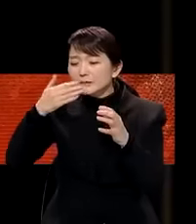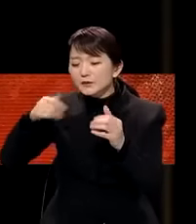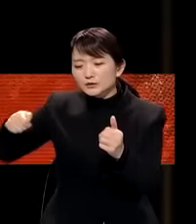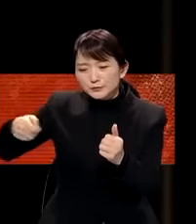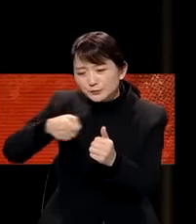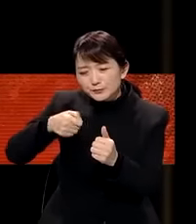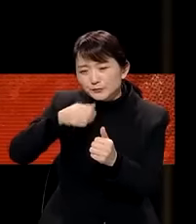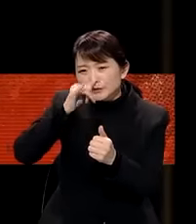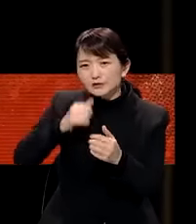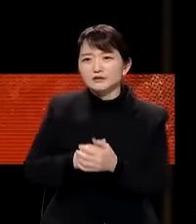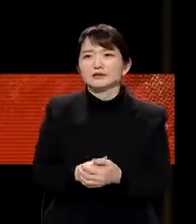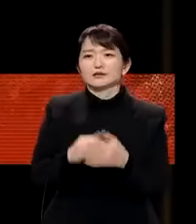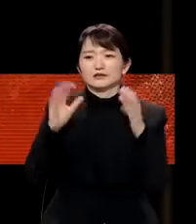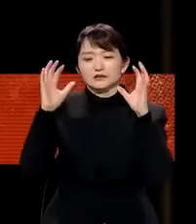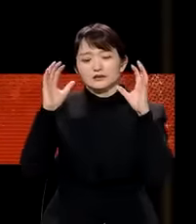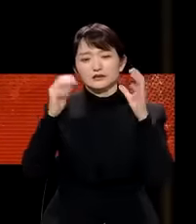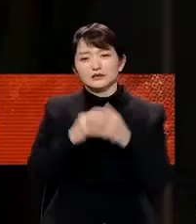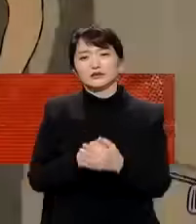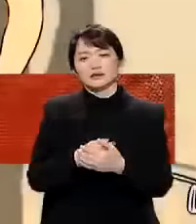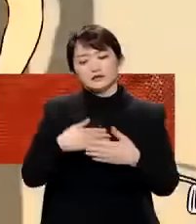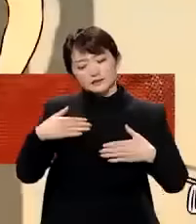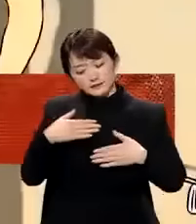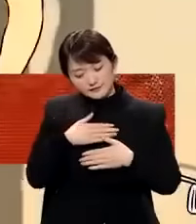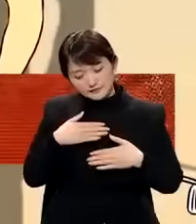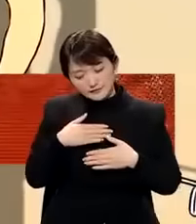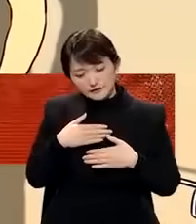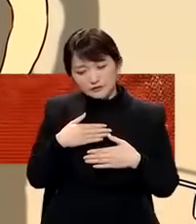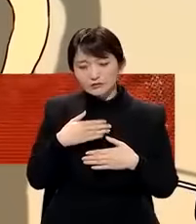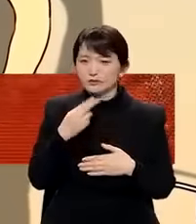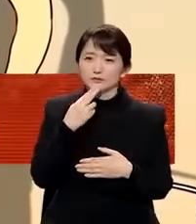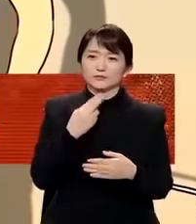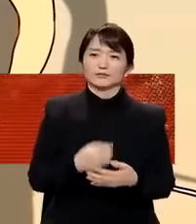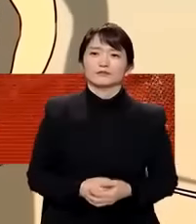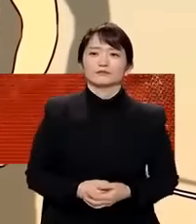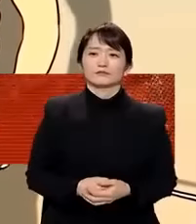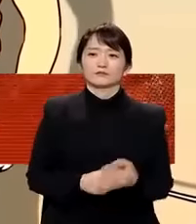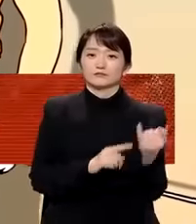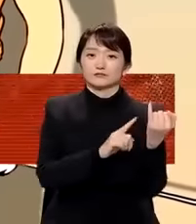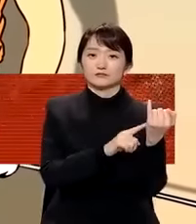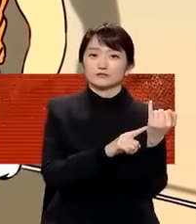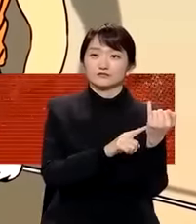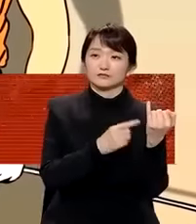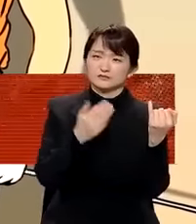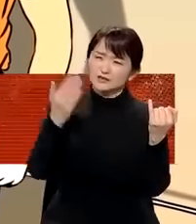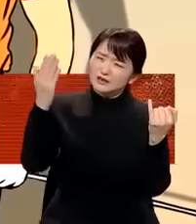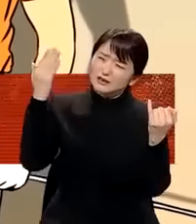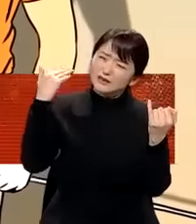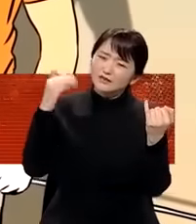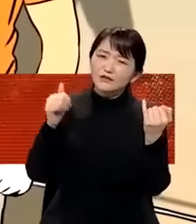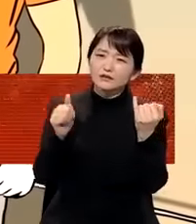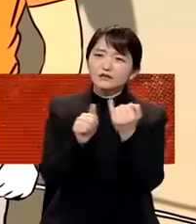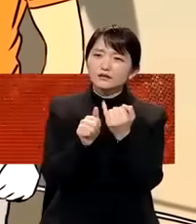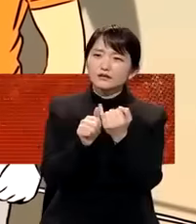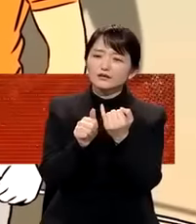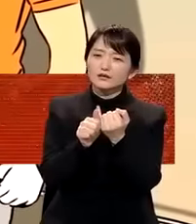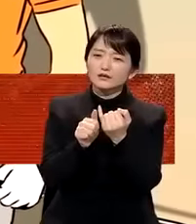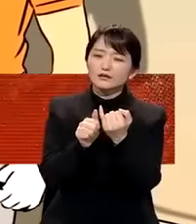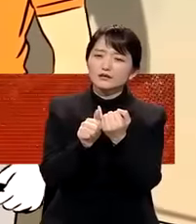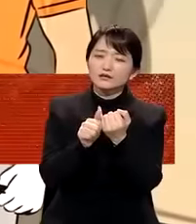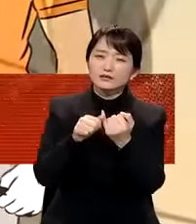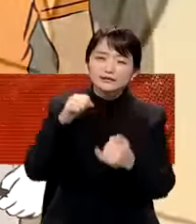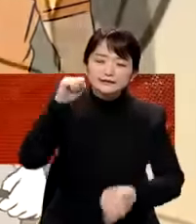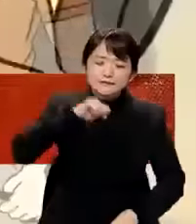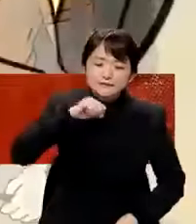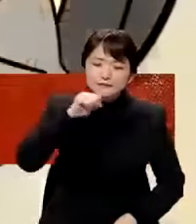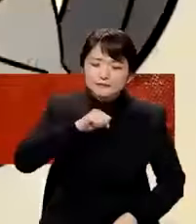목욕 제우기 이런 걸 한 번도 한 적이 없다고 합니다이 그러다가이 사연자가 최근에 그 옛날 결혼전 취미였던 골프를 이제 다시